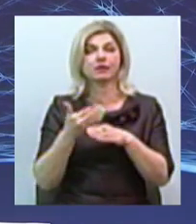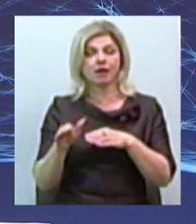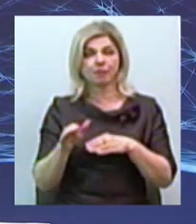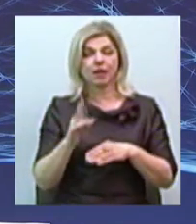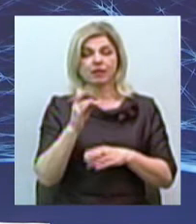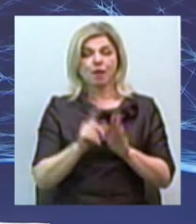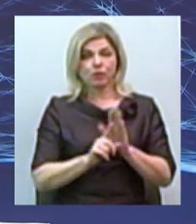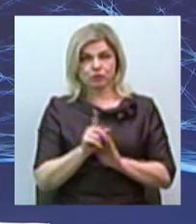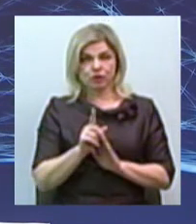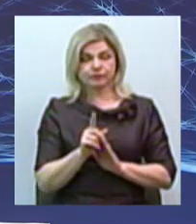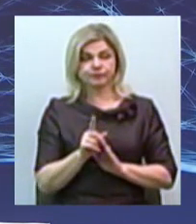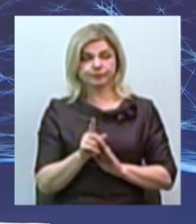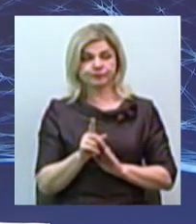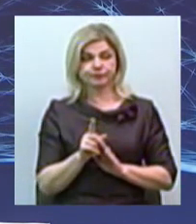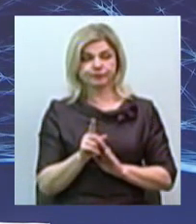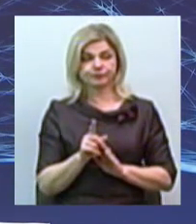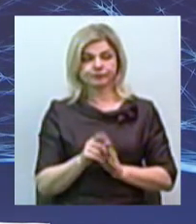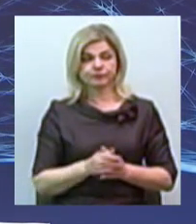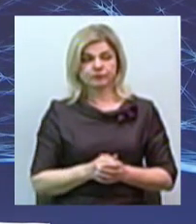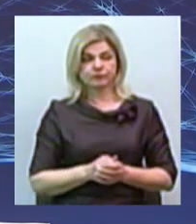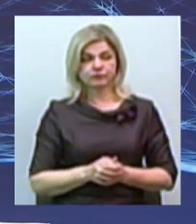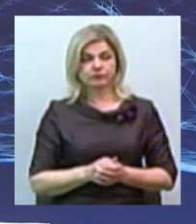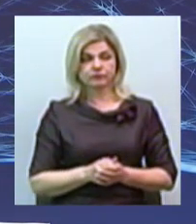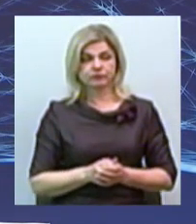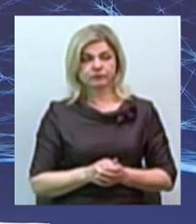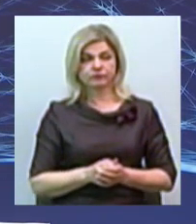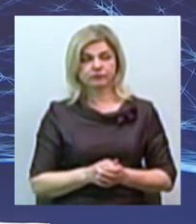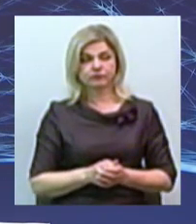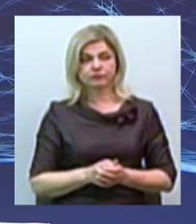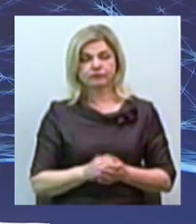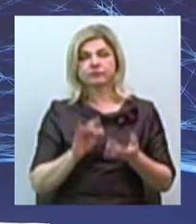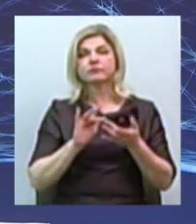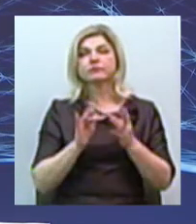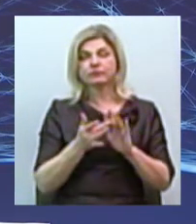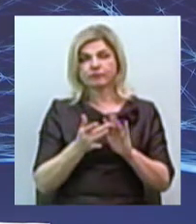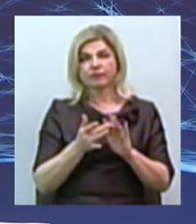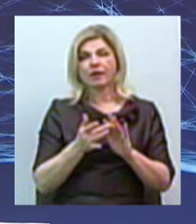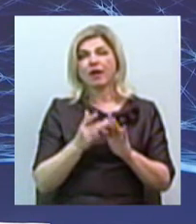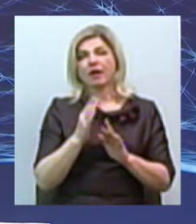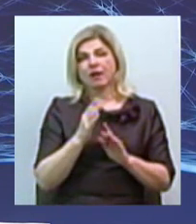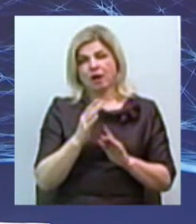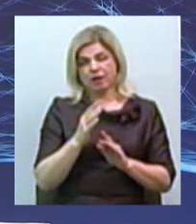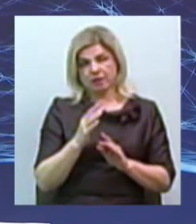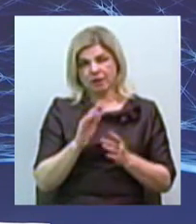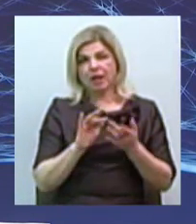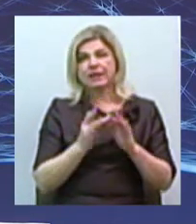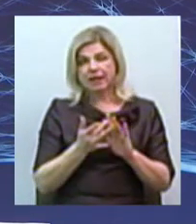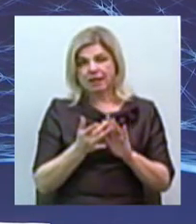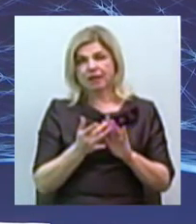початку нашої програми прокоментували, це портфоліо, електронне портфоліо, а саме цей етап